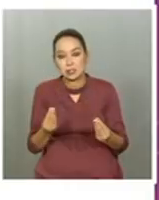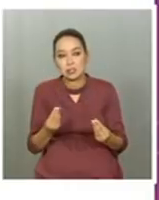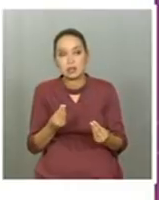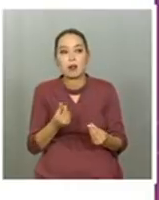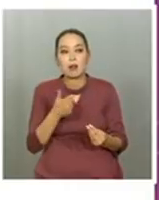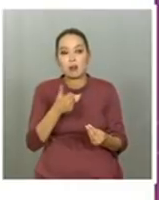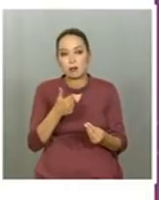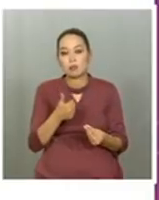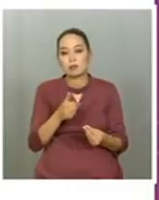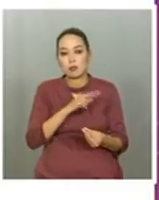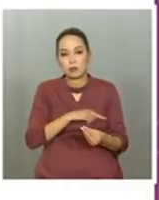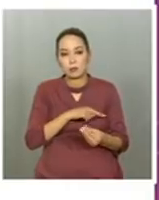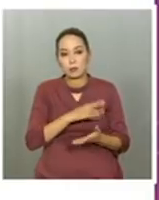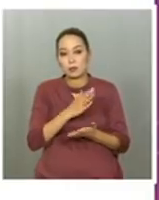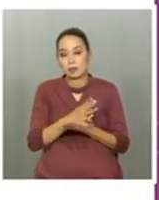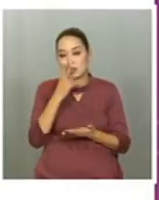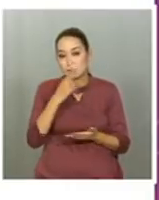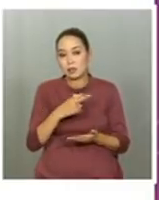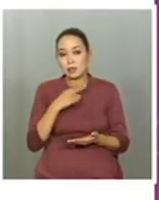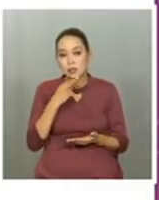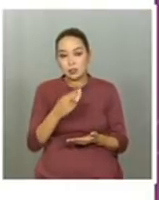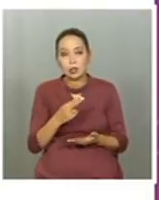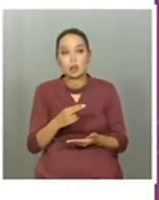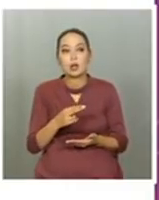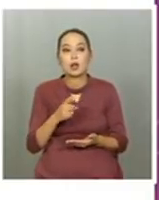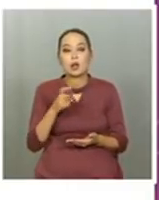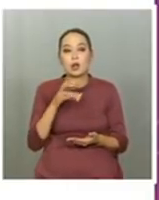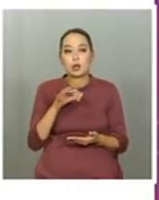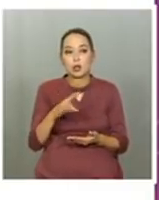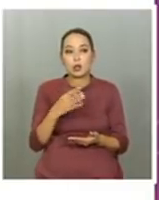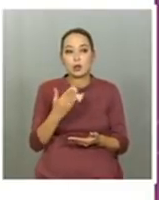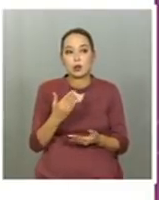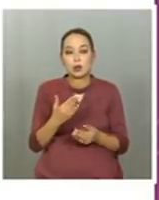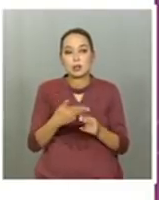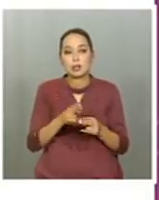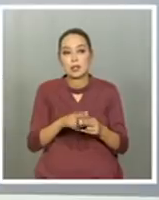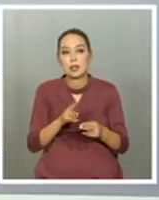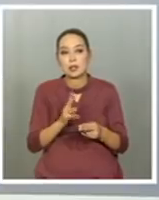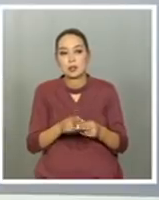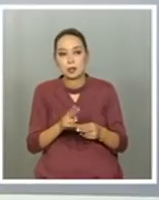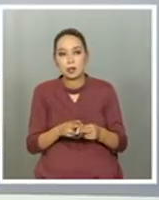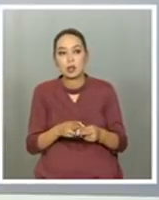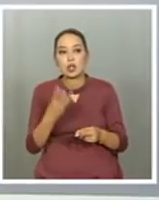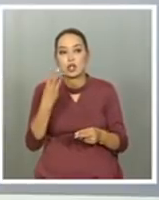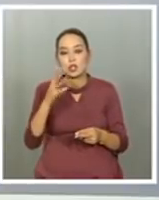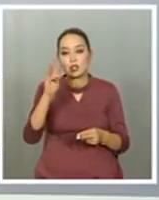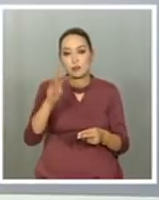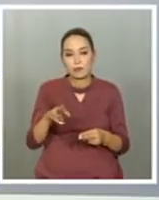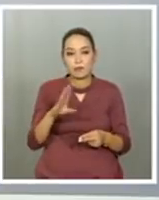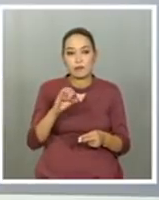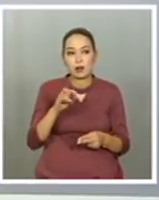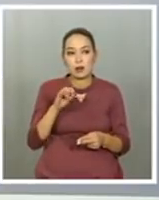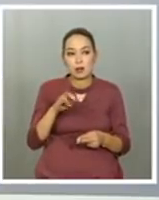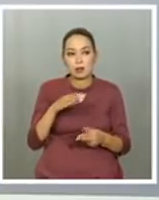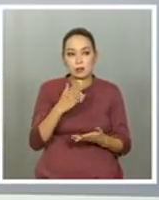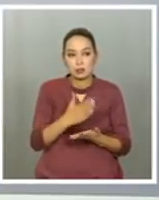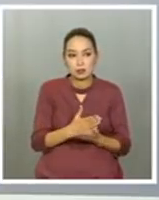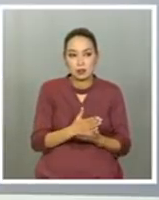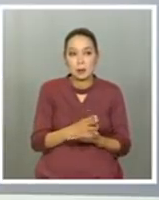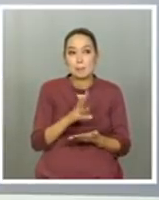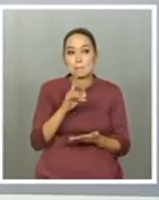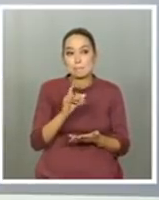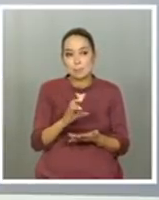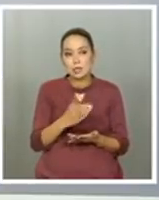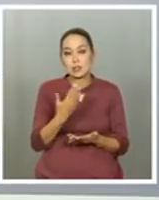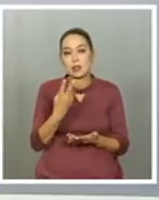әрекеттеседі. Қарастырып көрейік. Темір хлормен әрекеттескенде темірдің 3 валентті хлориді түзіледі. Мыспен әрекеттескенде мыстың